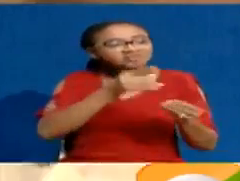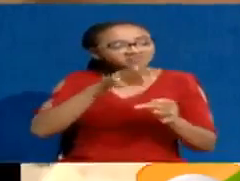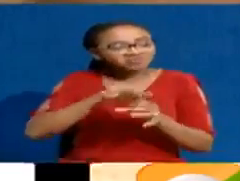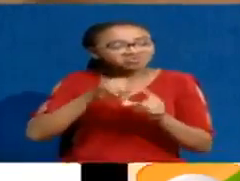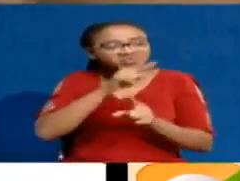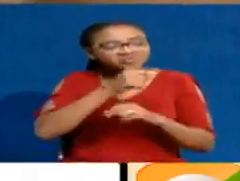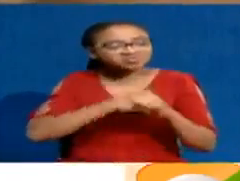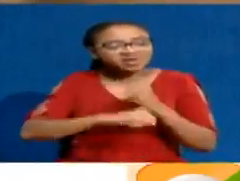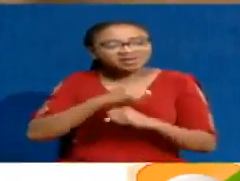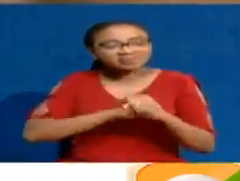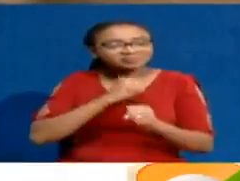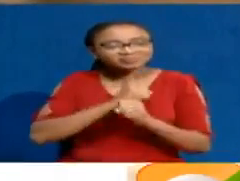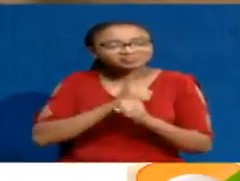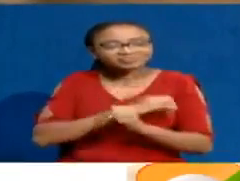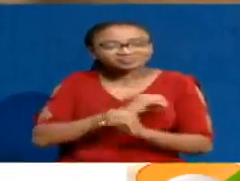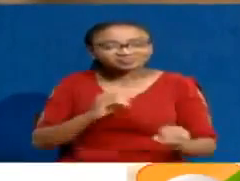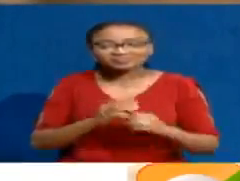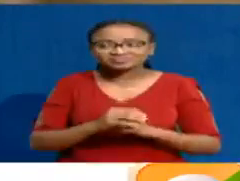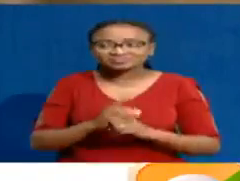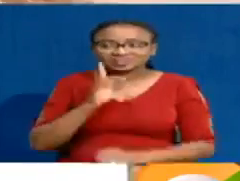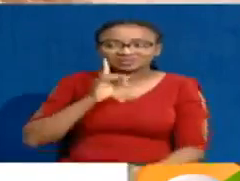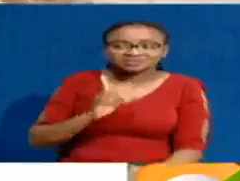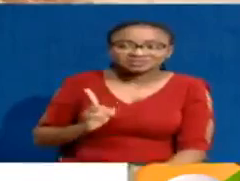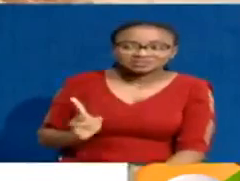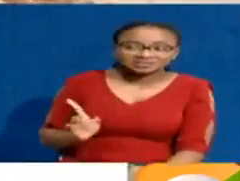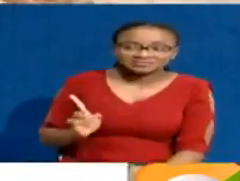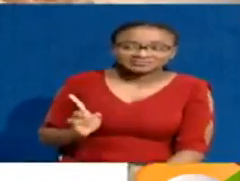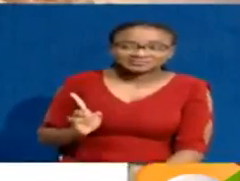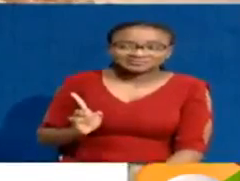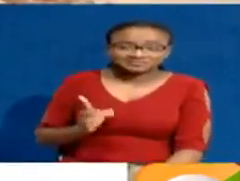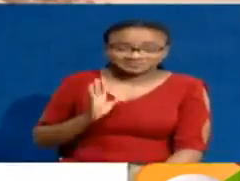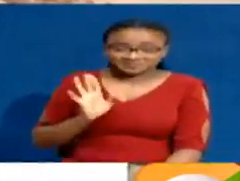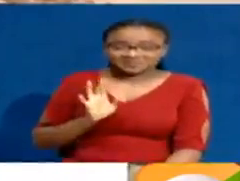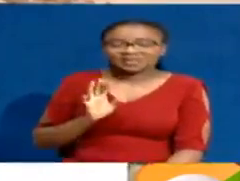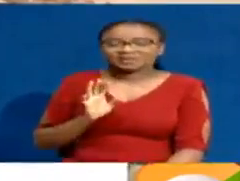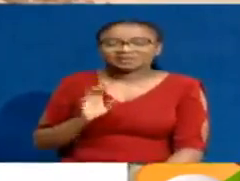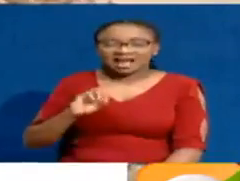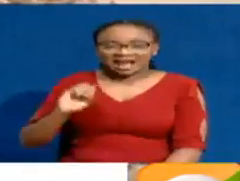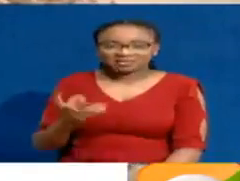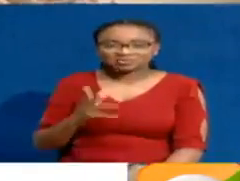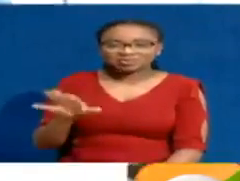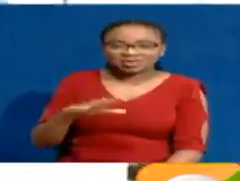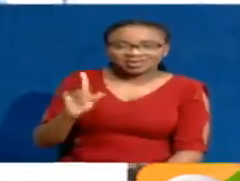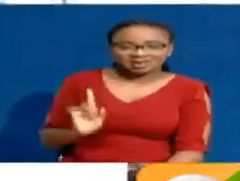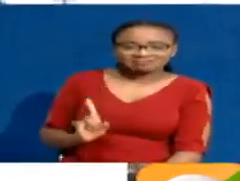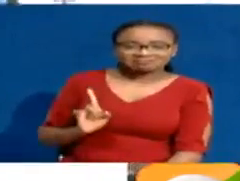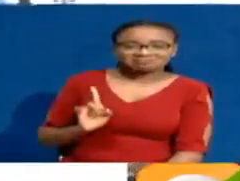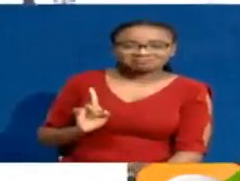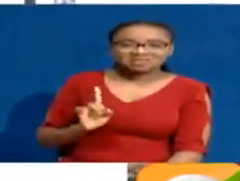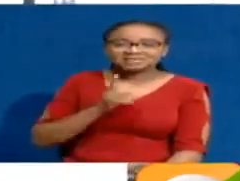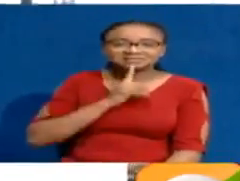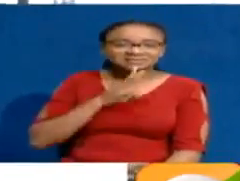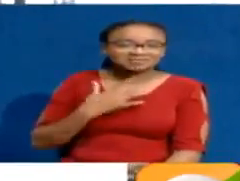gani? Kitengo cha usimamizi wa mfumo wa maji taka kaunti Mombasa kinadai kuwa kimeanza ukarabati na kuzibua mabomba